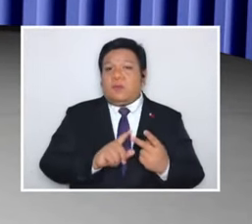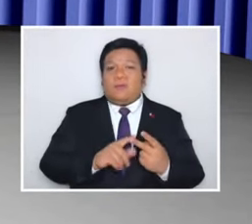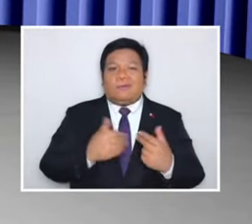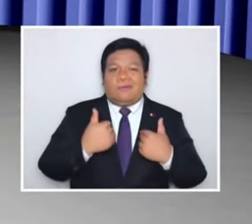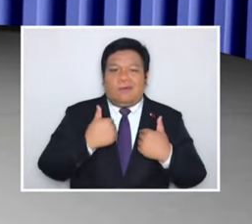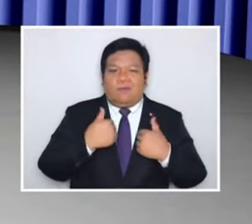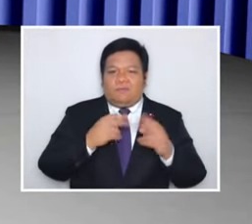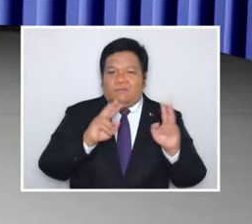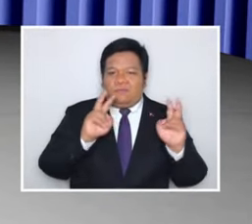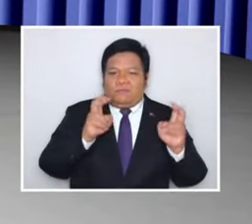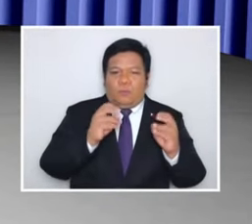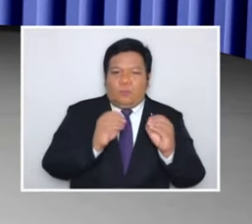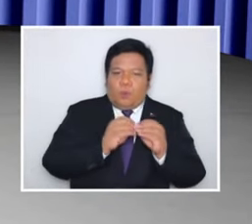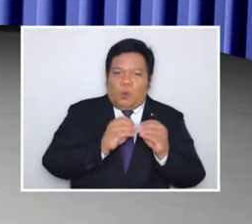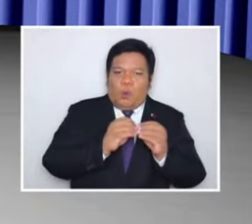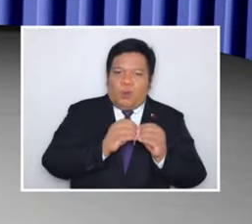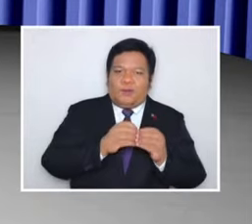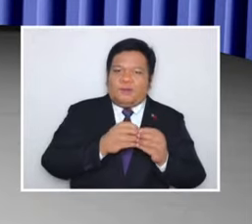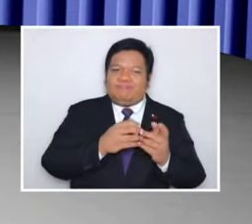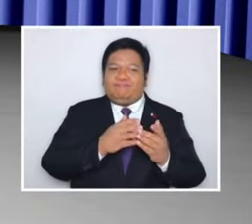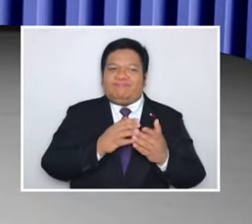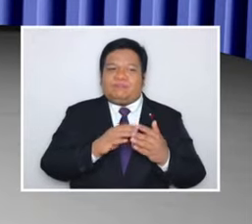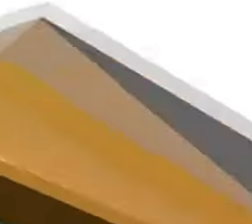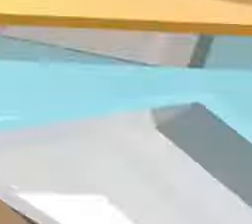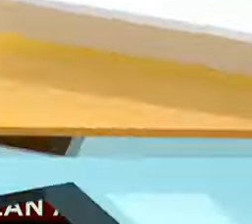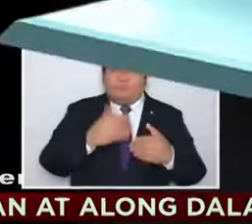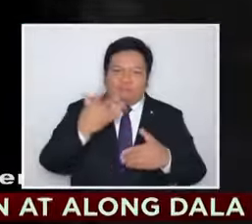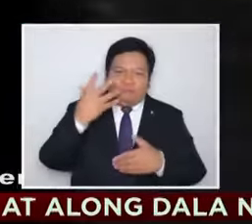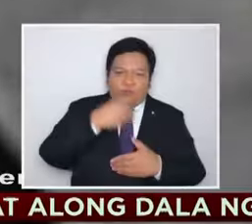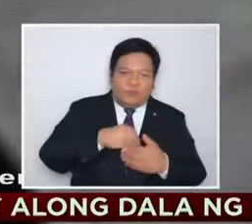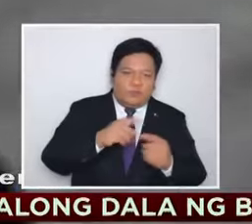Magdamag. Nagpapatrol, MJ Felipe.